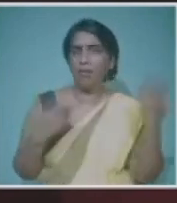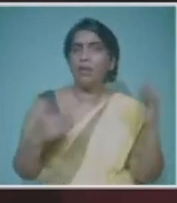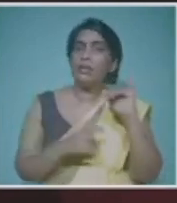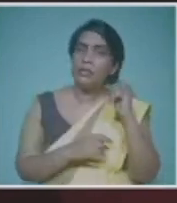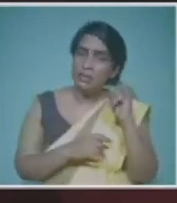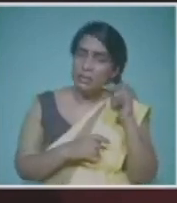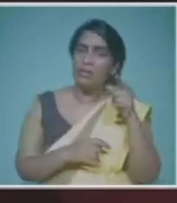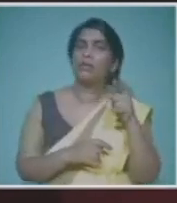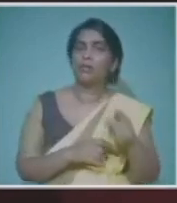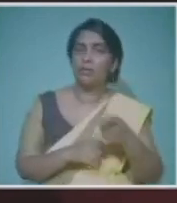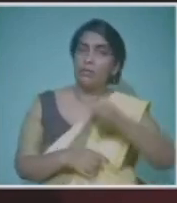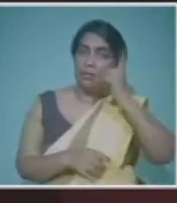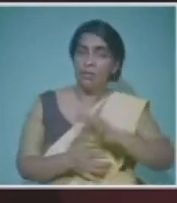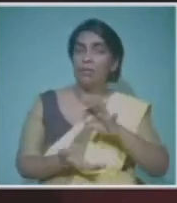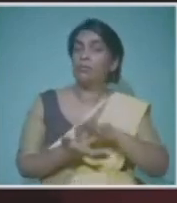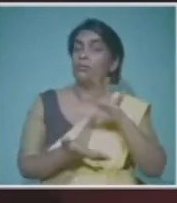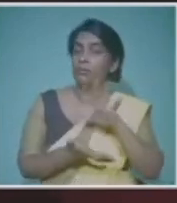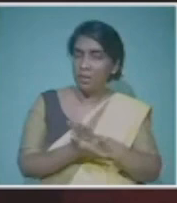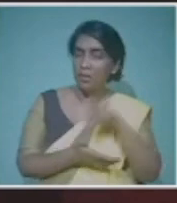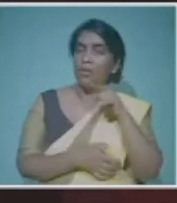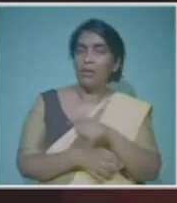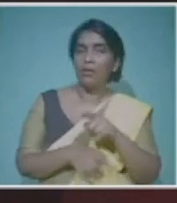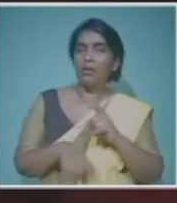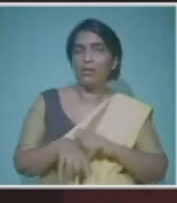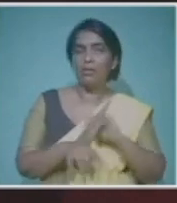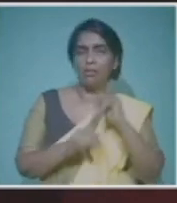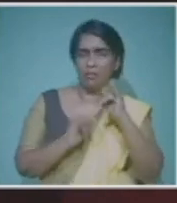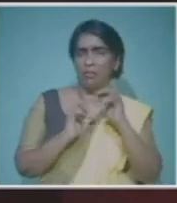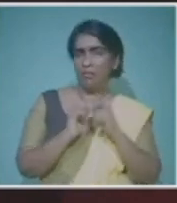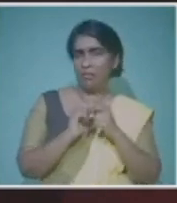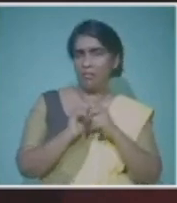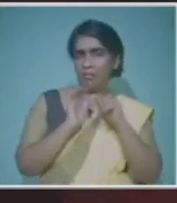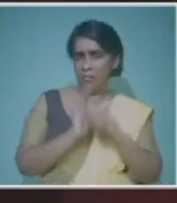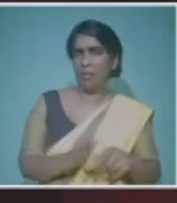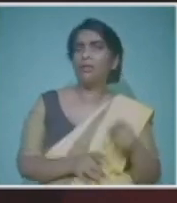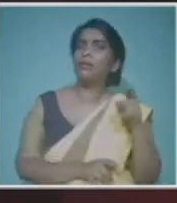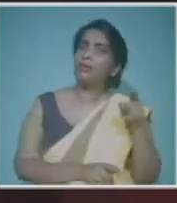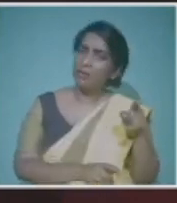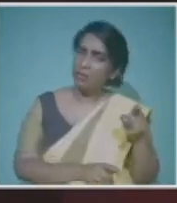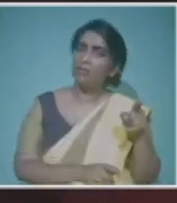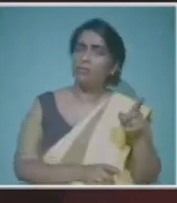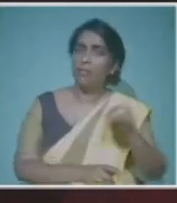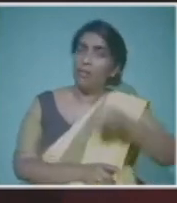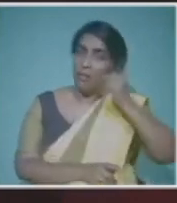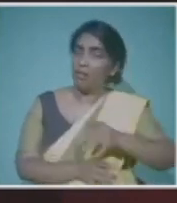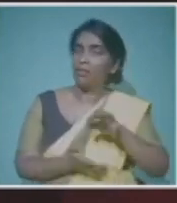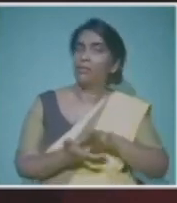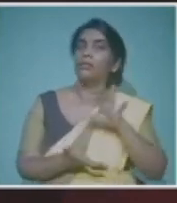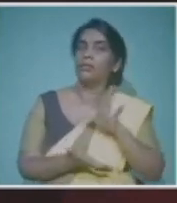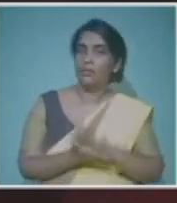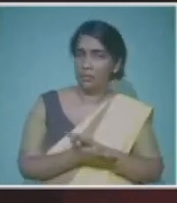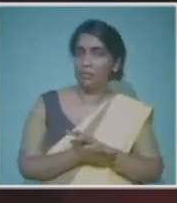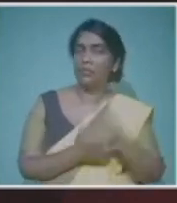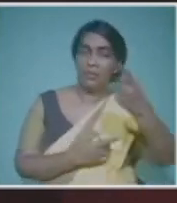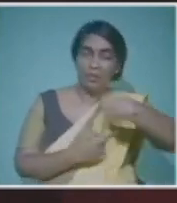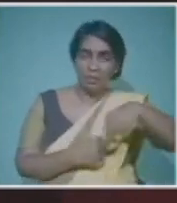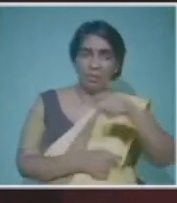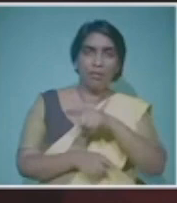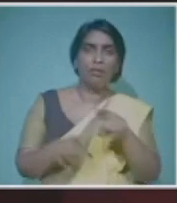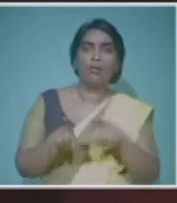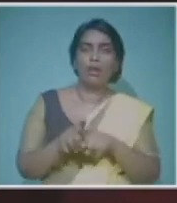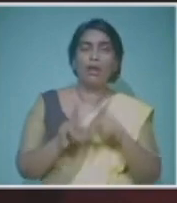සමහරු ඒ තීන්දුව ගන්න වෙලාවේ එනිසා යම් අසාධාරණයක් සිද්ධ වෙයි ඒ නිර්දේශ තුල ඒ නිලධාරීන්ට ඒ